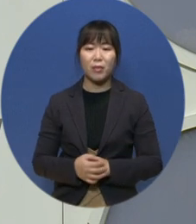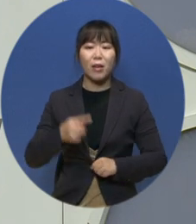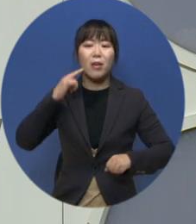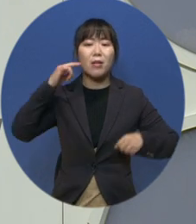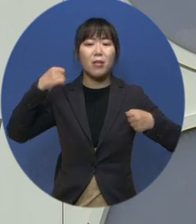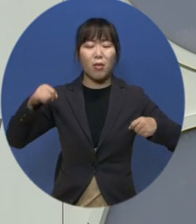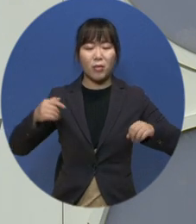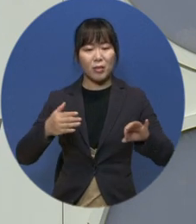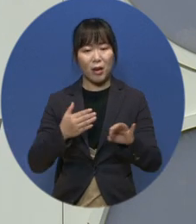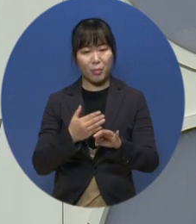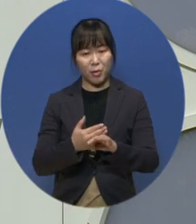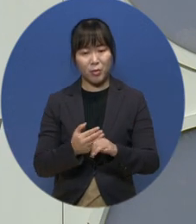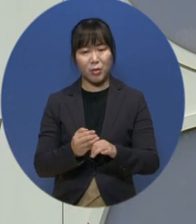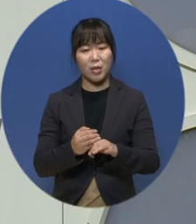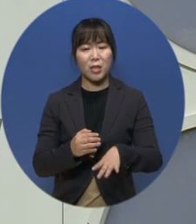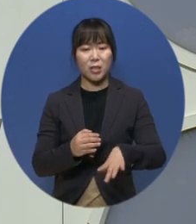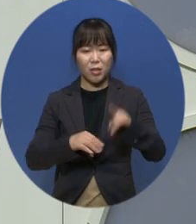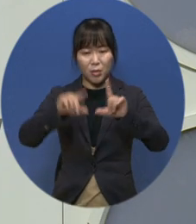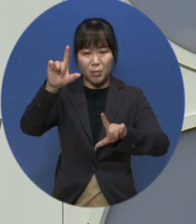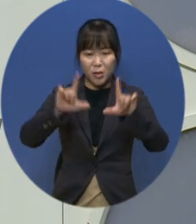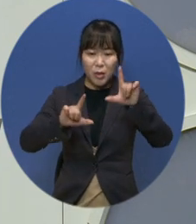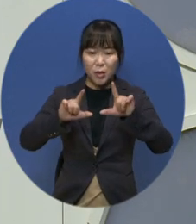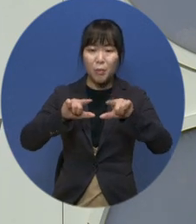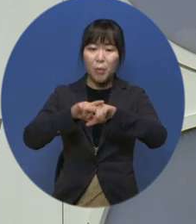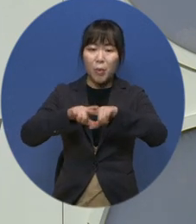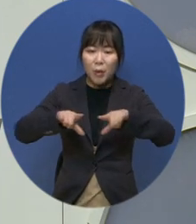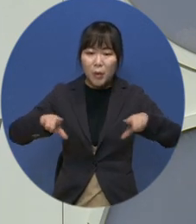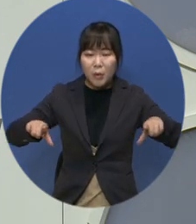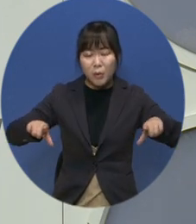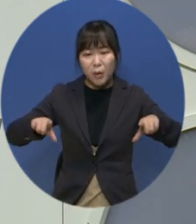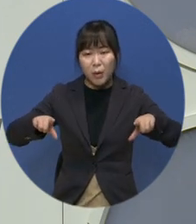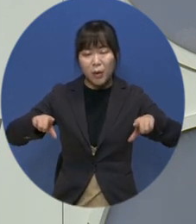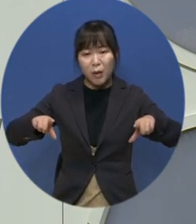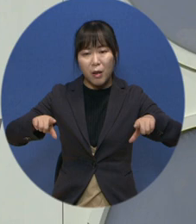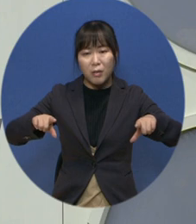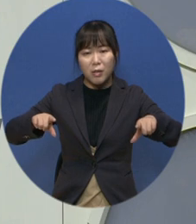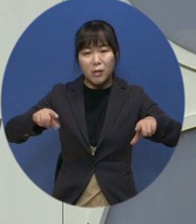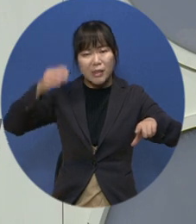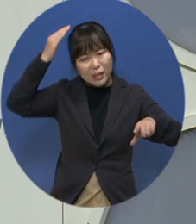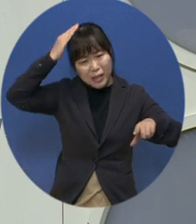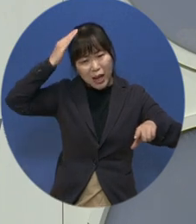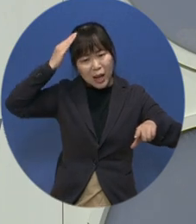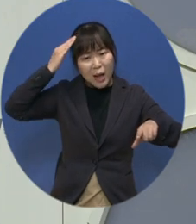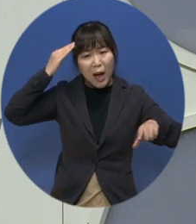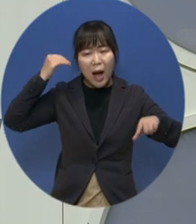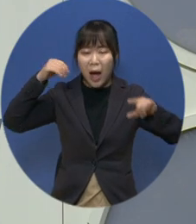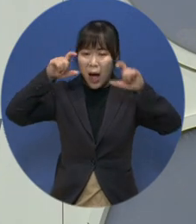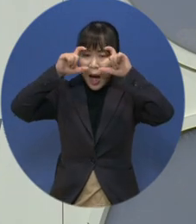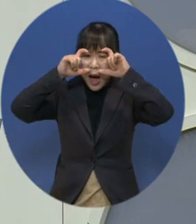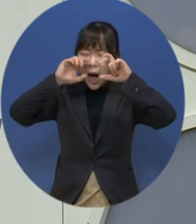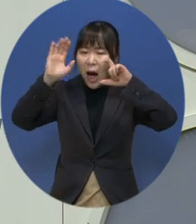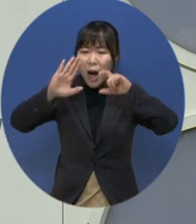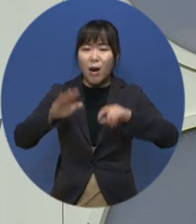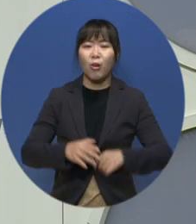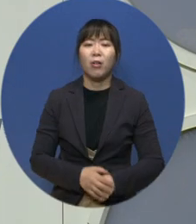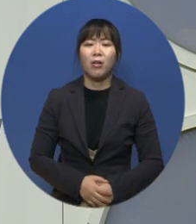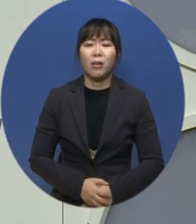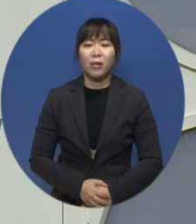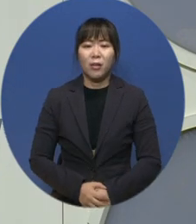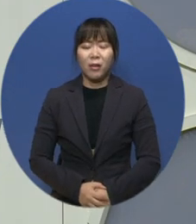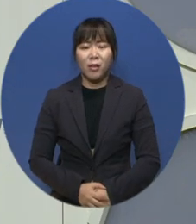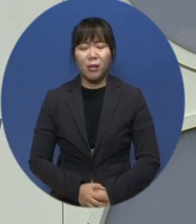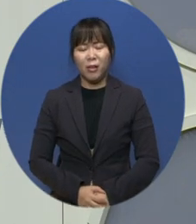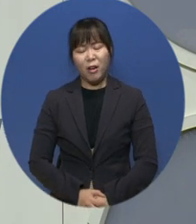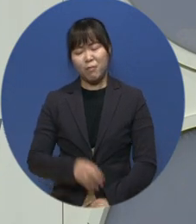하게 되면 첫 장면에는 이렇게 보통 그 안경을 안 쓰고요. 예.